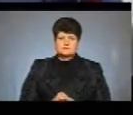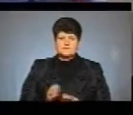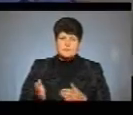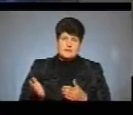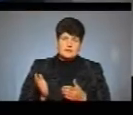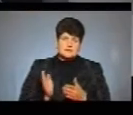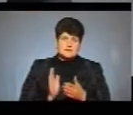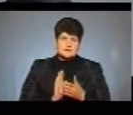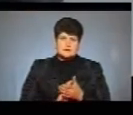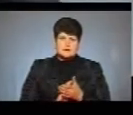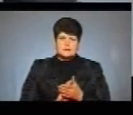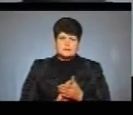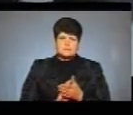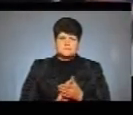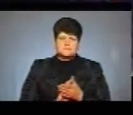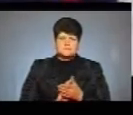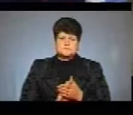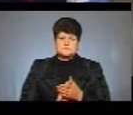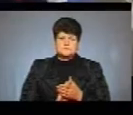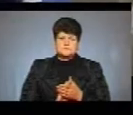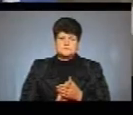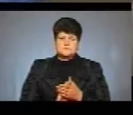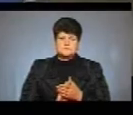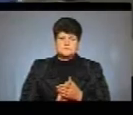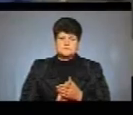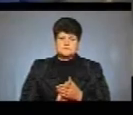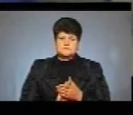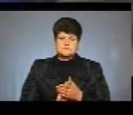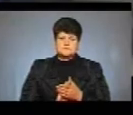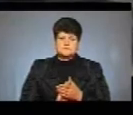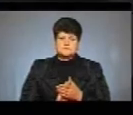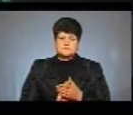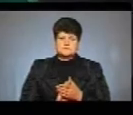закривається задвижка і відкривається,